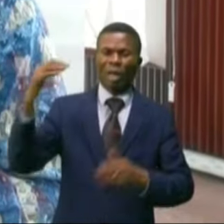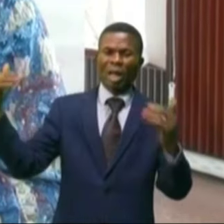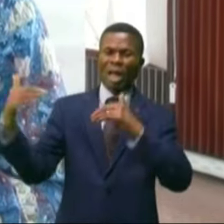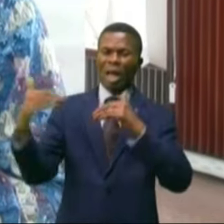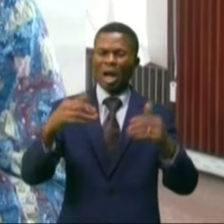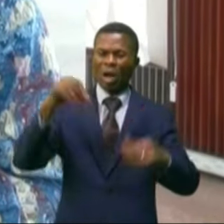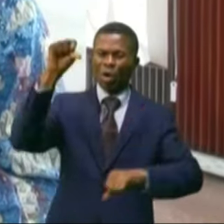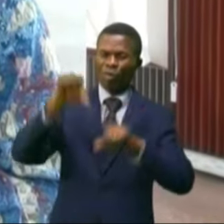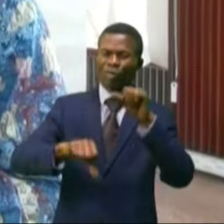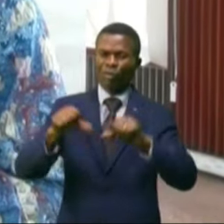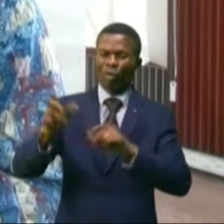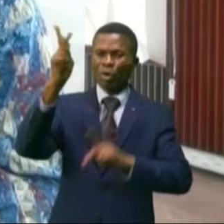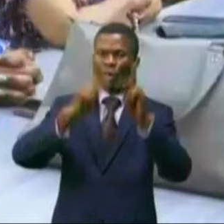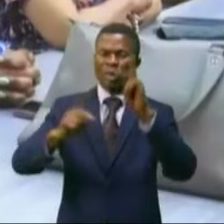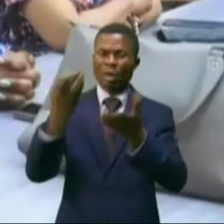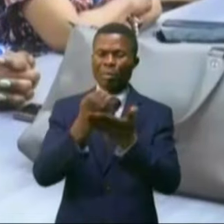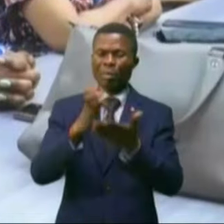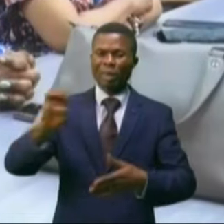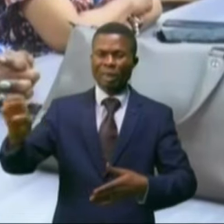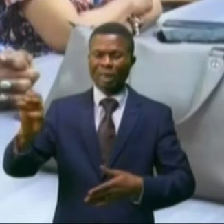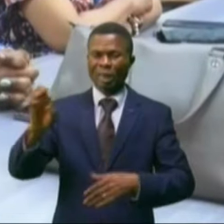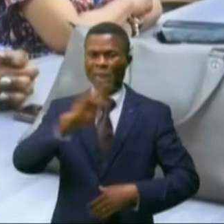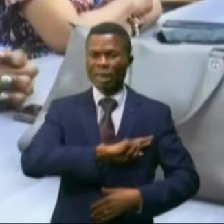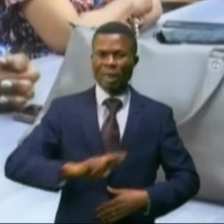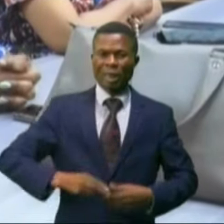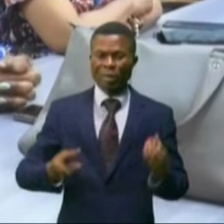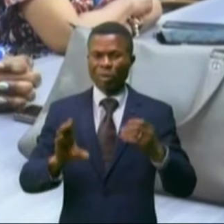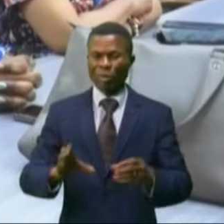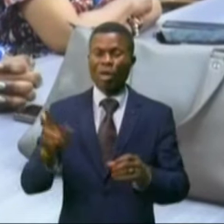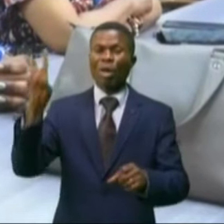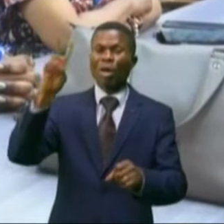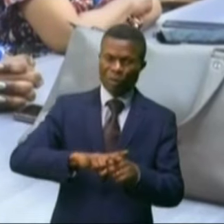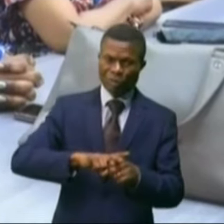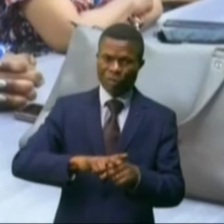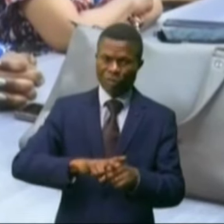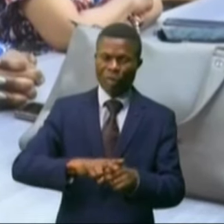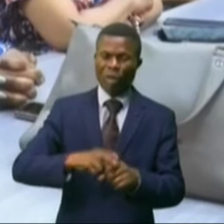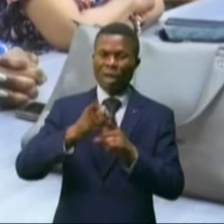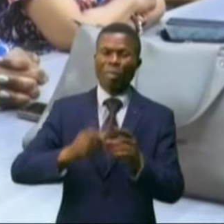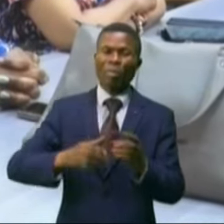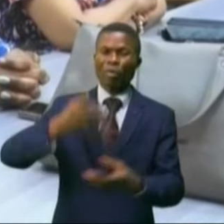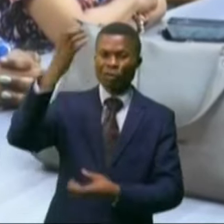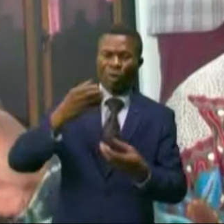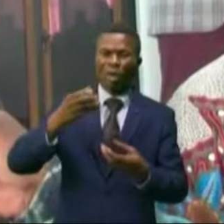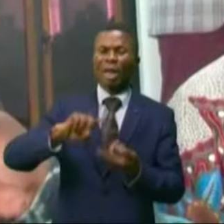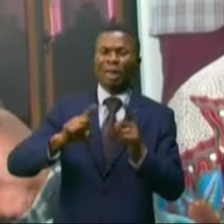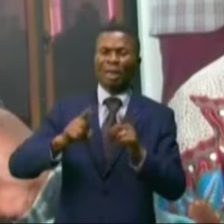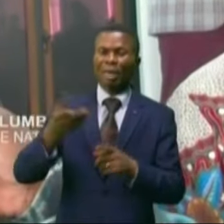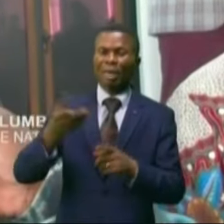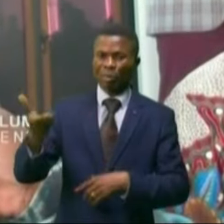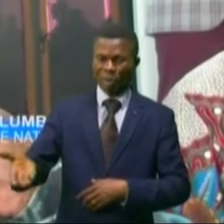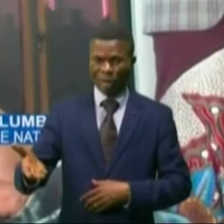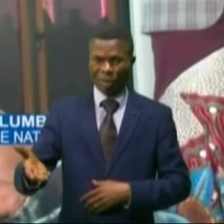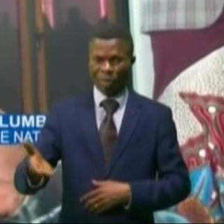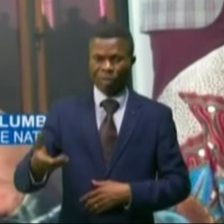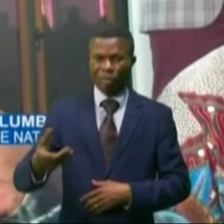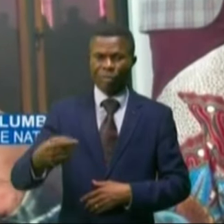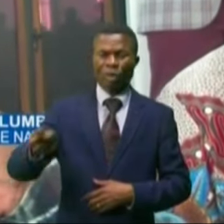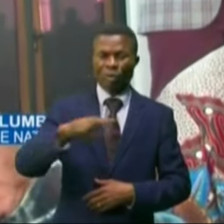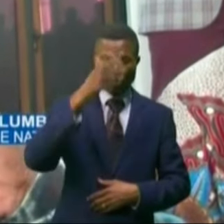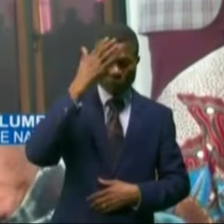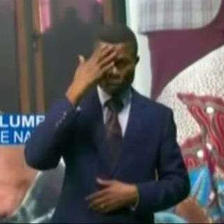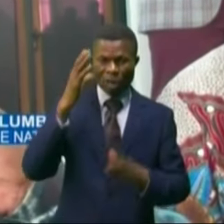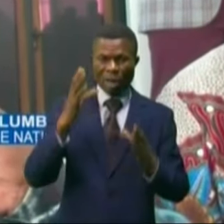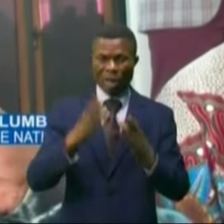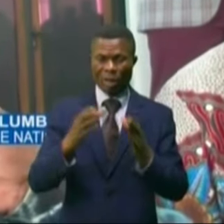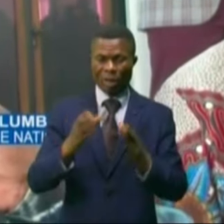barbare dont la population de la partie est de la RDC est victime de la part du Rwanda et de ses alliés. Et vous savez qu'aujourd'hui, avec